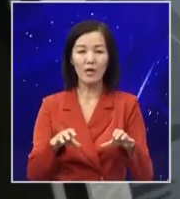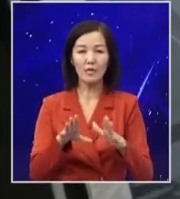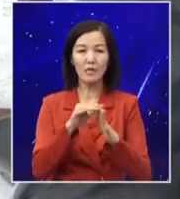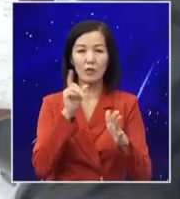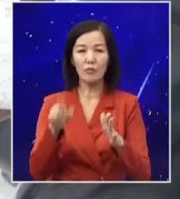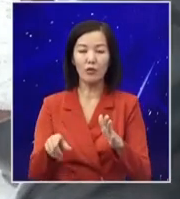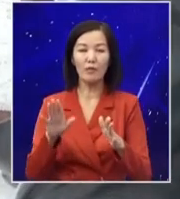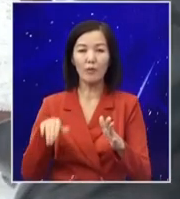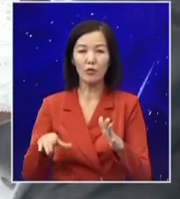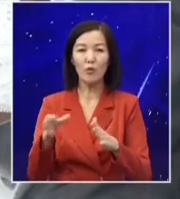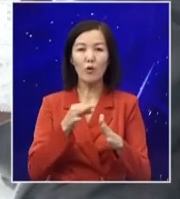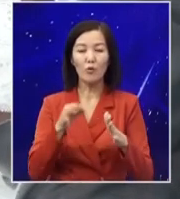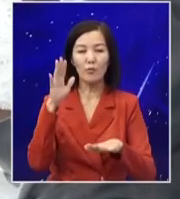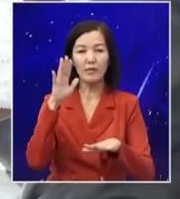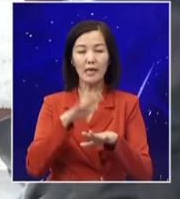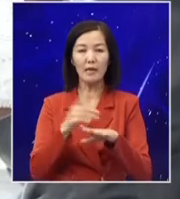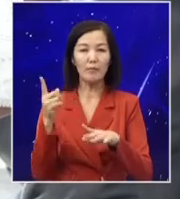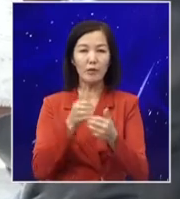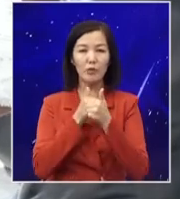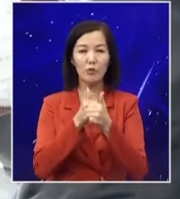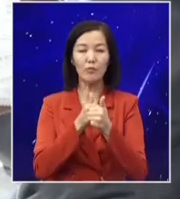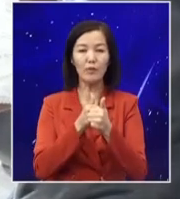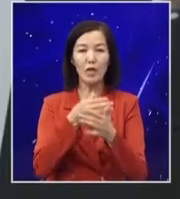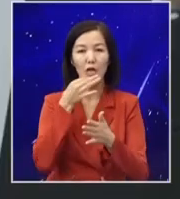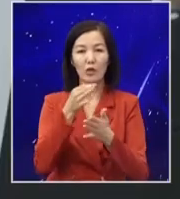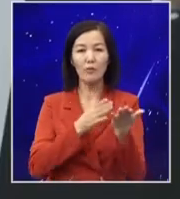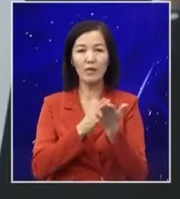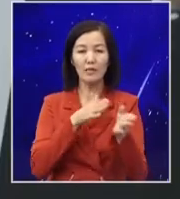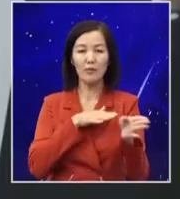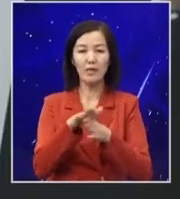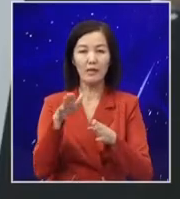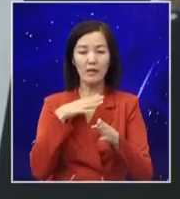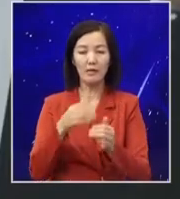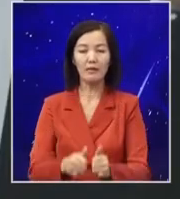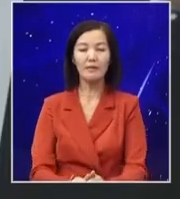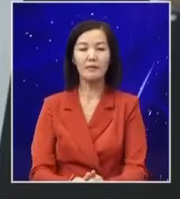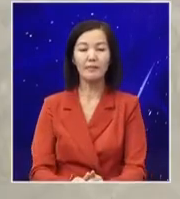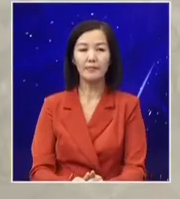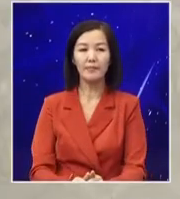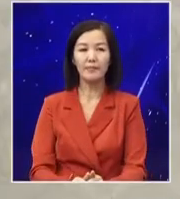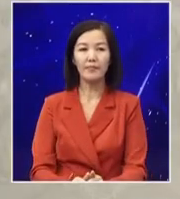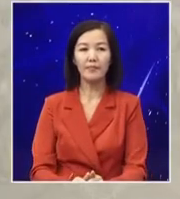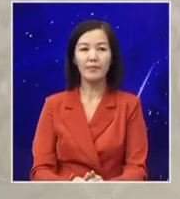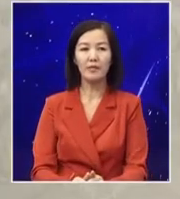депутаты, сондай-ақ облыс әкімінің бірінші орынбасары сынды жауапты қызметтерді абыроймен атқарады.